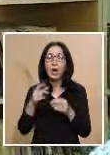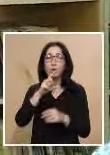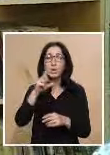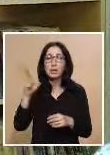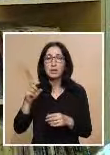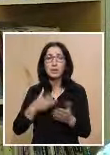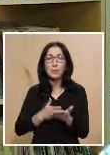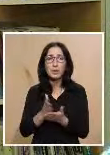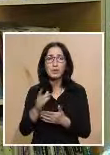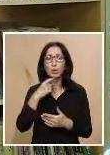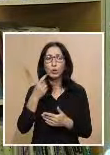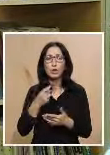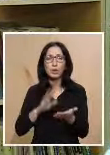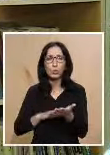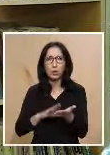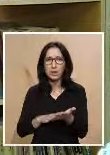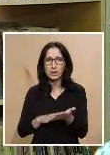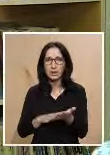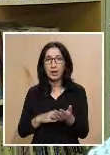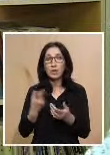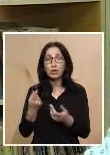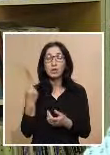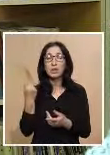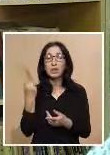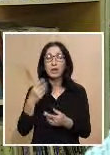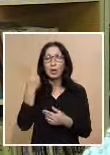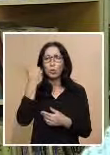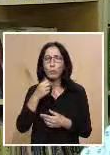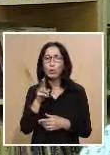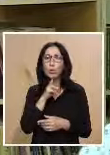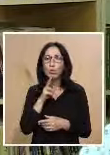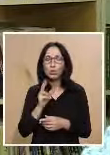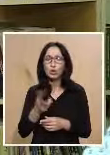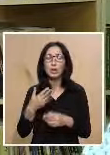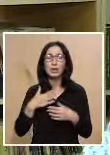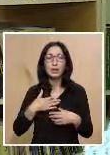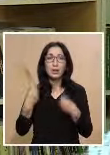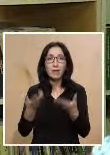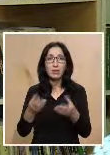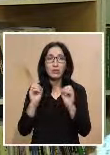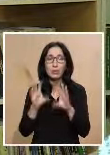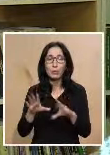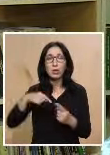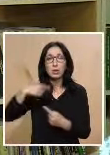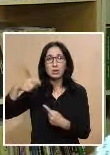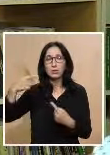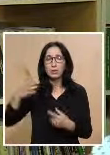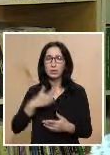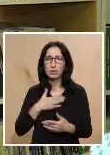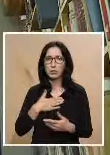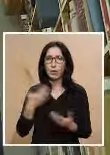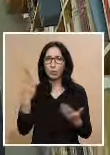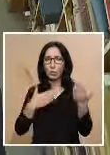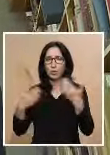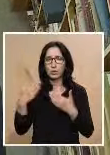през годините са доказали, че са едни добри учители и дават възможност за развитието на своето